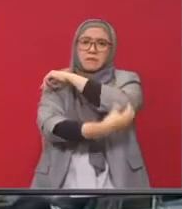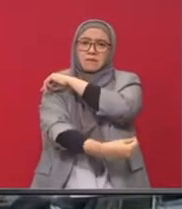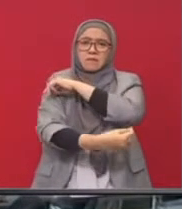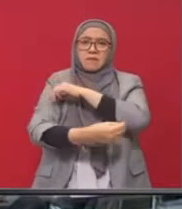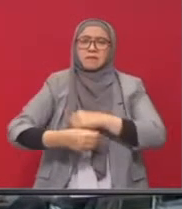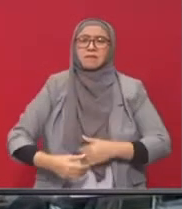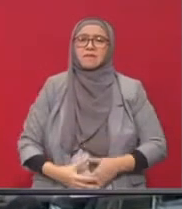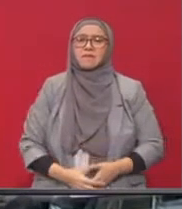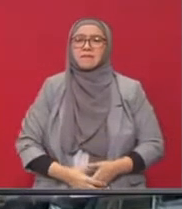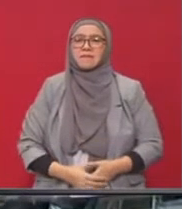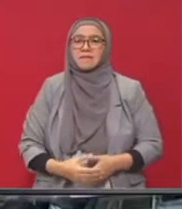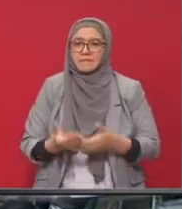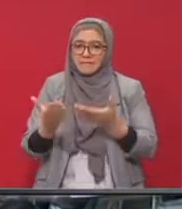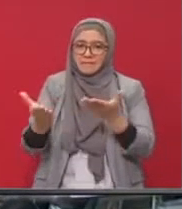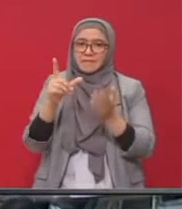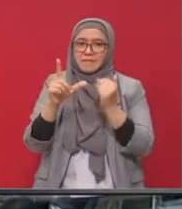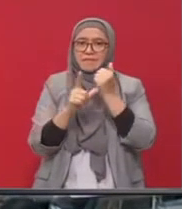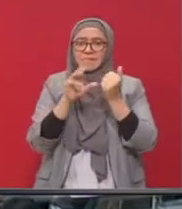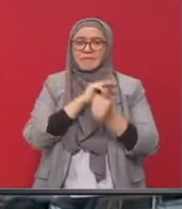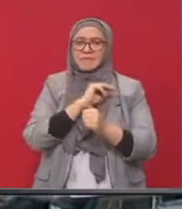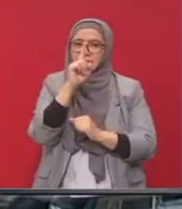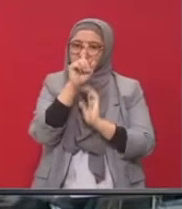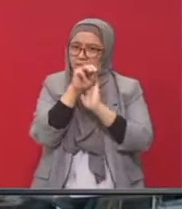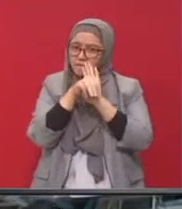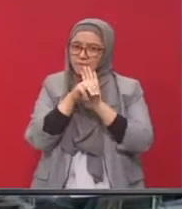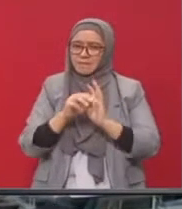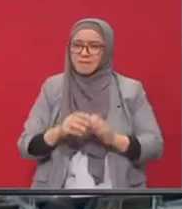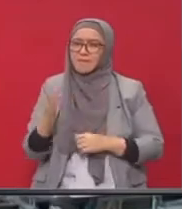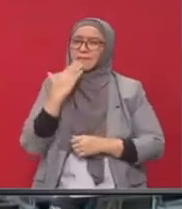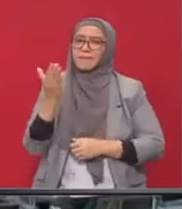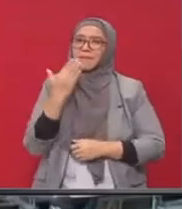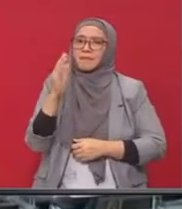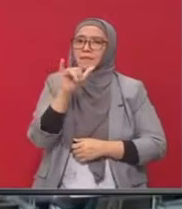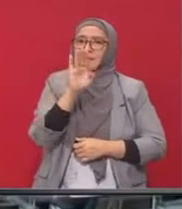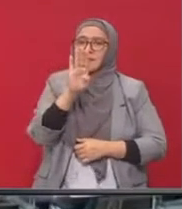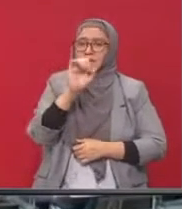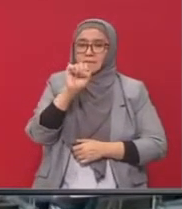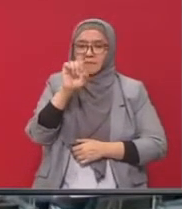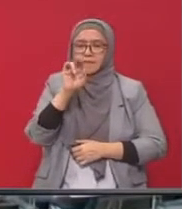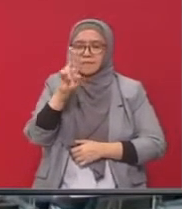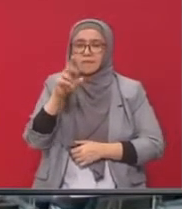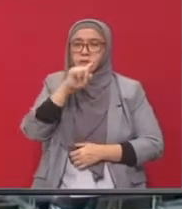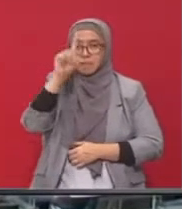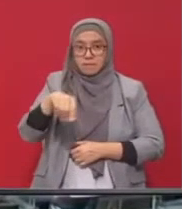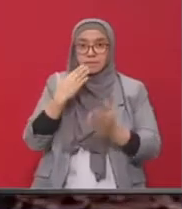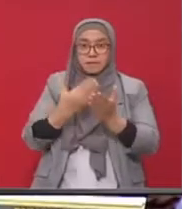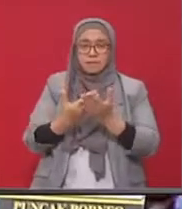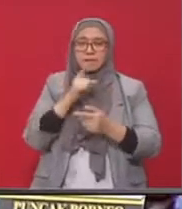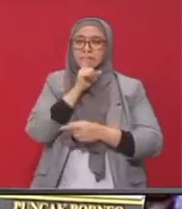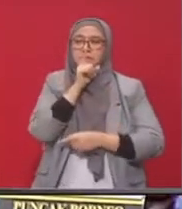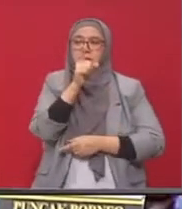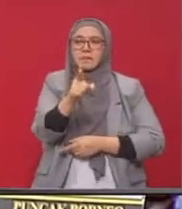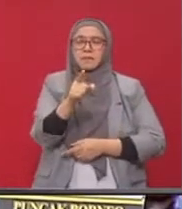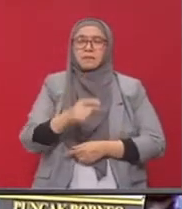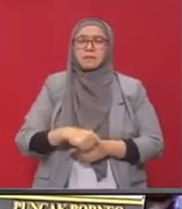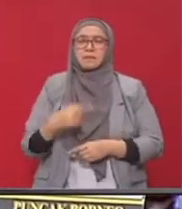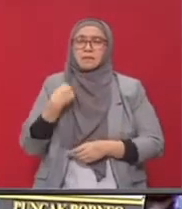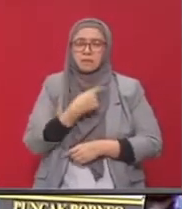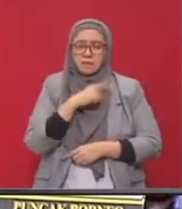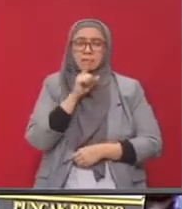gimana mencuri satu menit Makasih lebih istio setelah yang baik sebenarnya kita